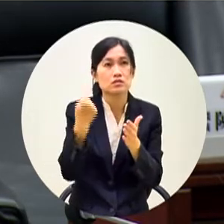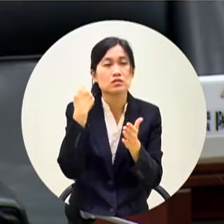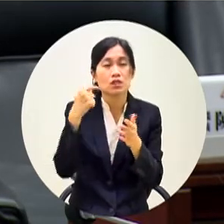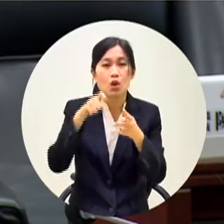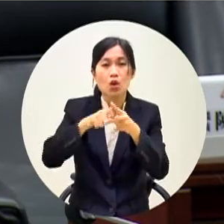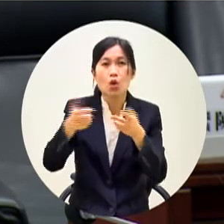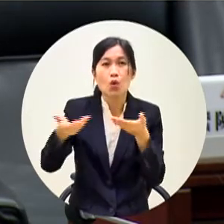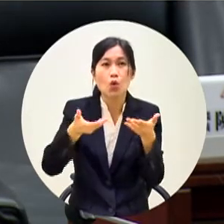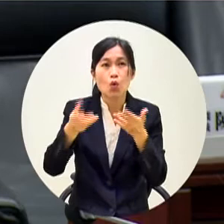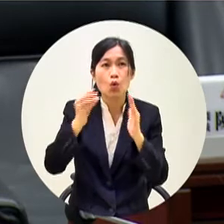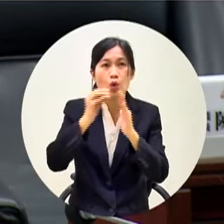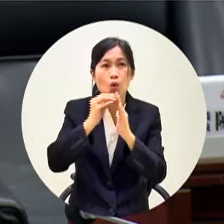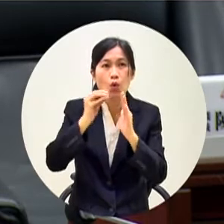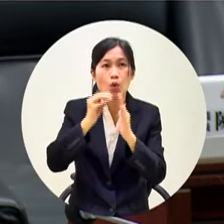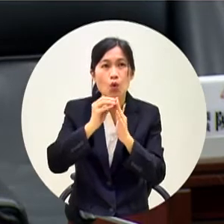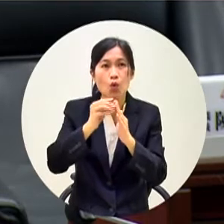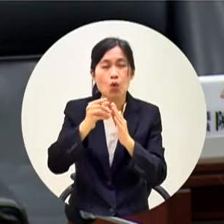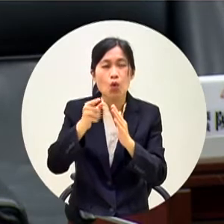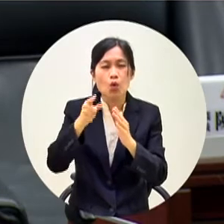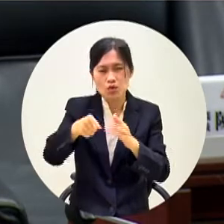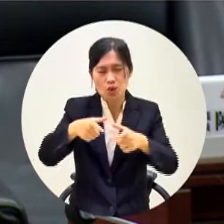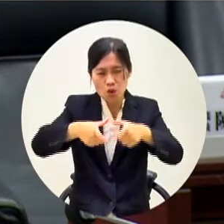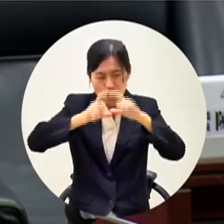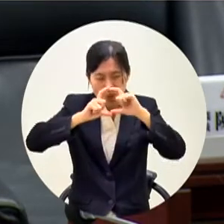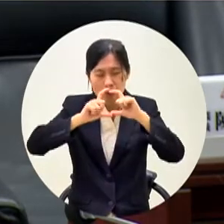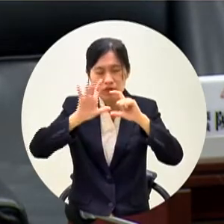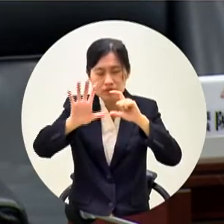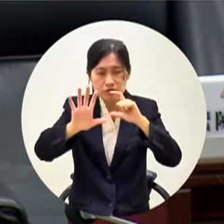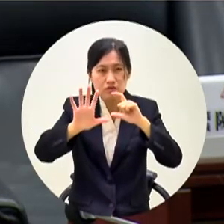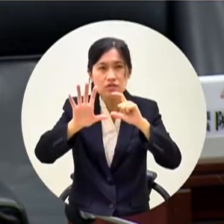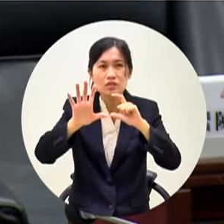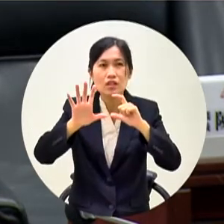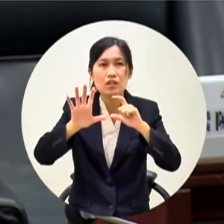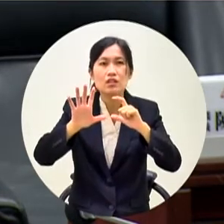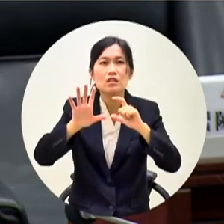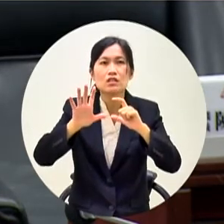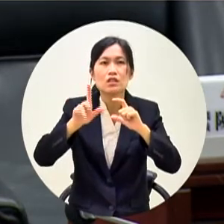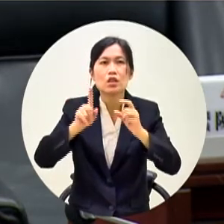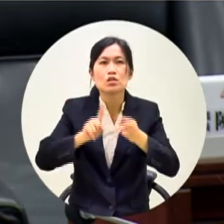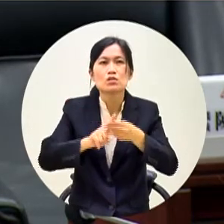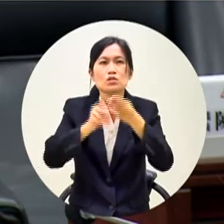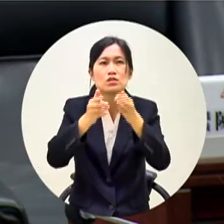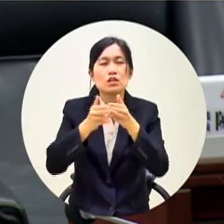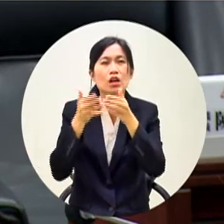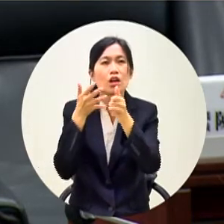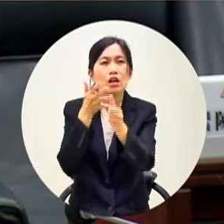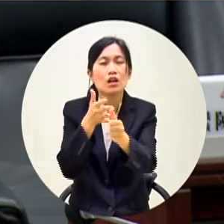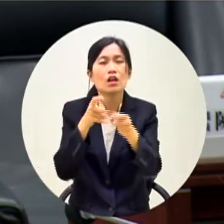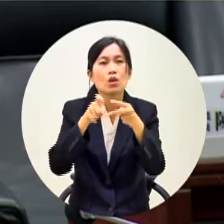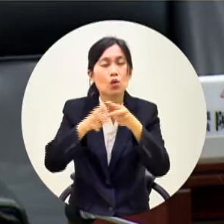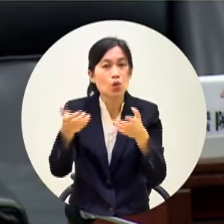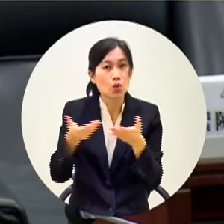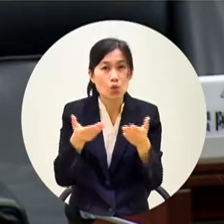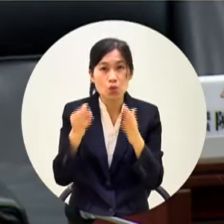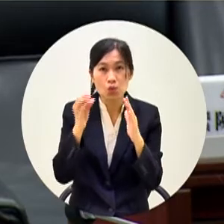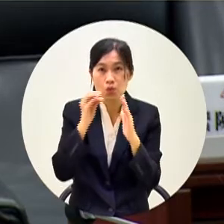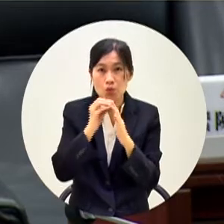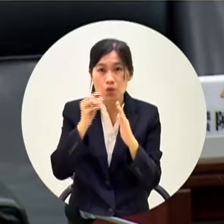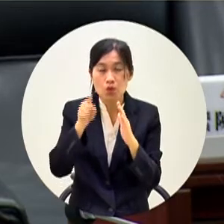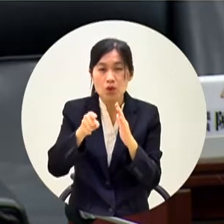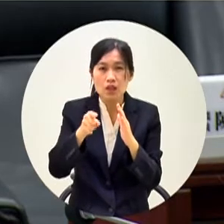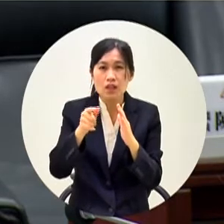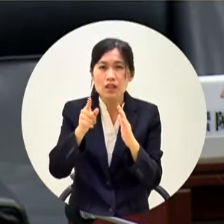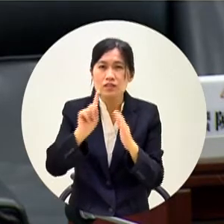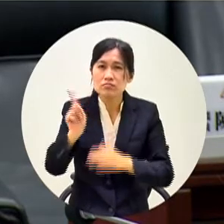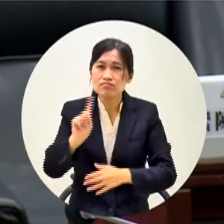局伊有甲回答，啊是即摆主要我是要请教讲，按干务局这边当时会当